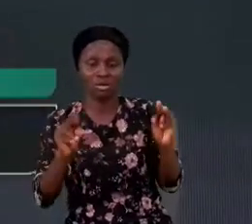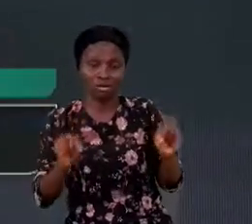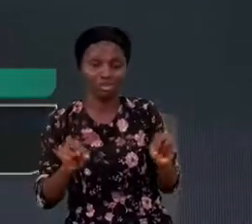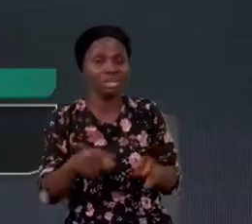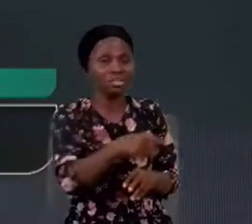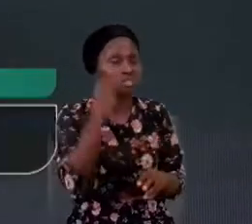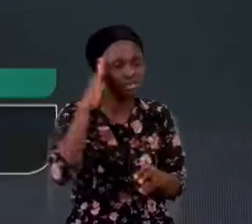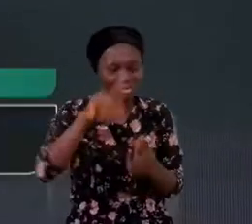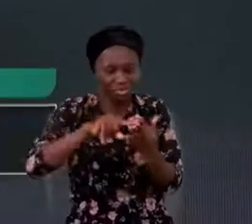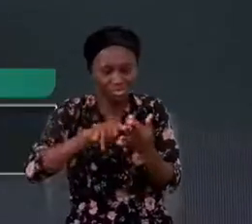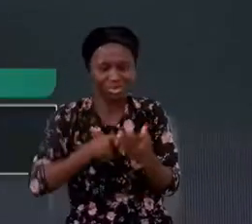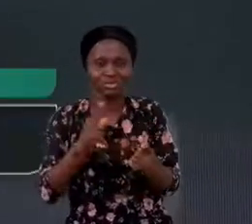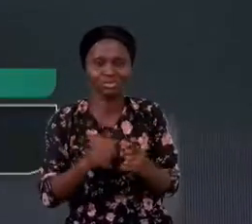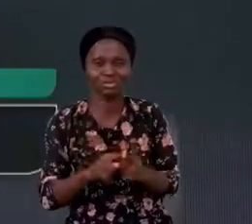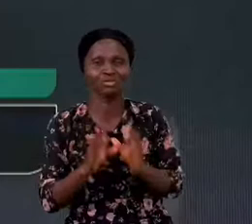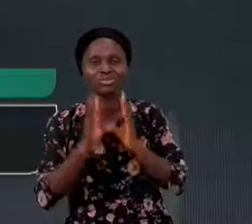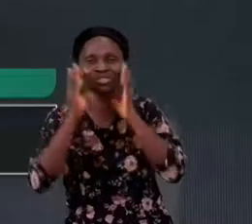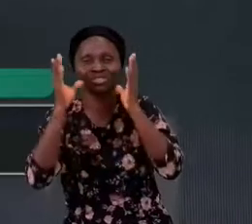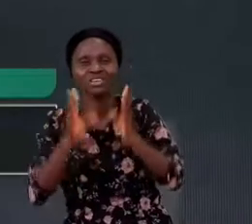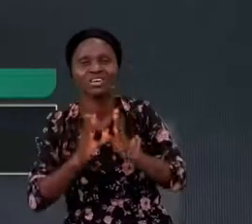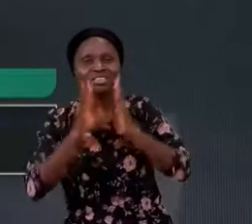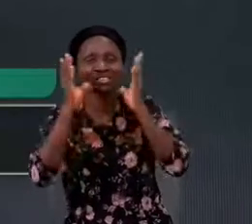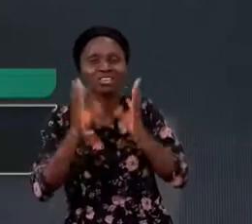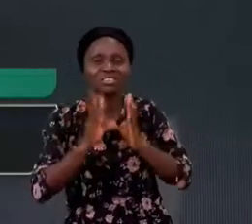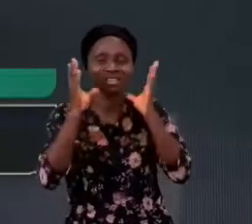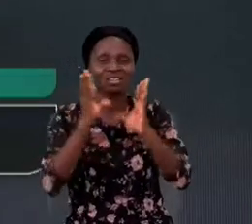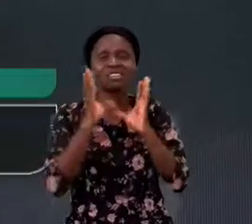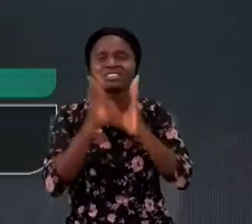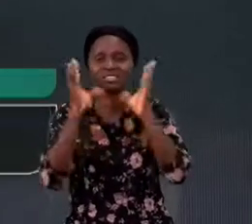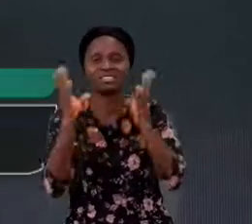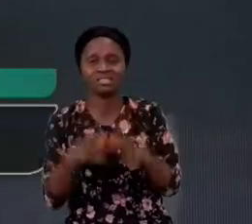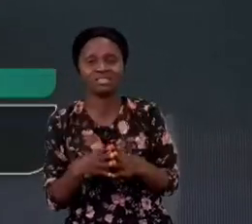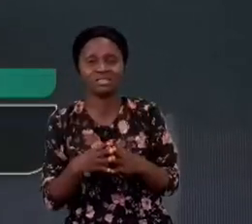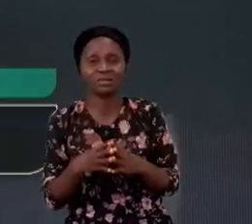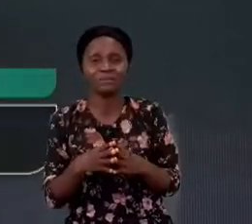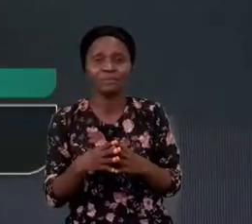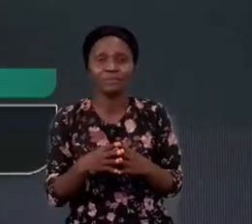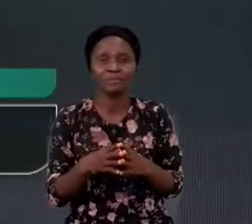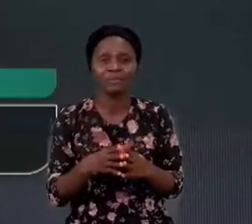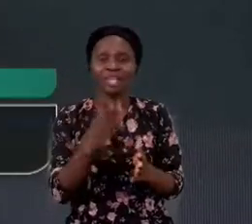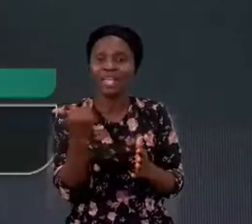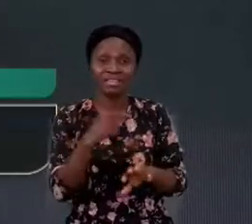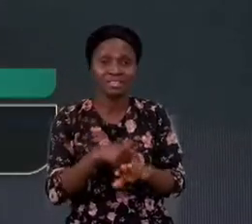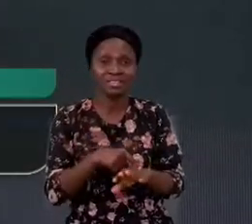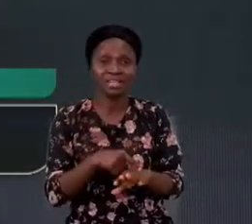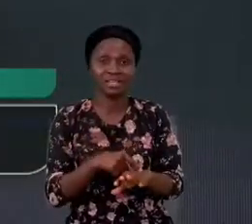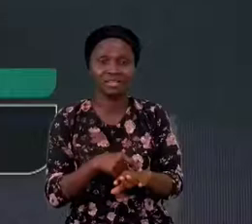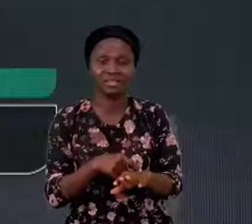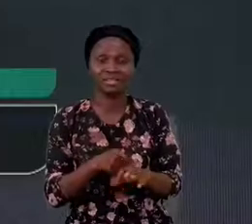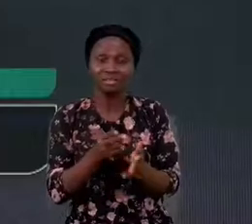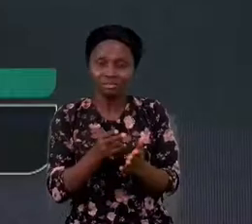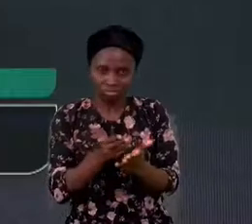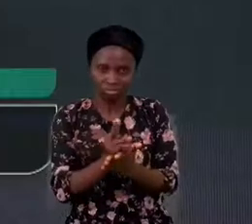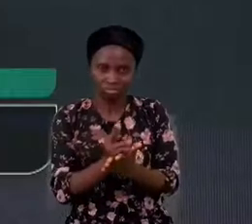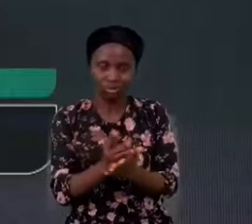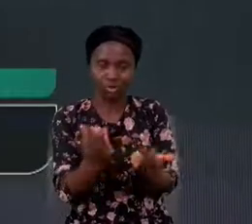Jusqu'à ce que tout le monde entende sa voix. Chaque fois que la vérité veut pénétrer, chaque fois que la lumière veut pénétrer, il a